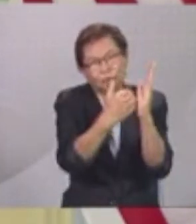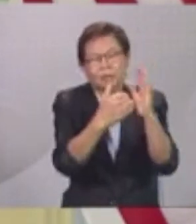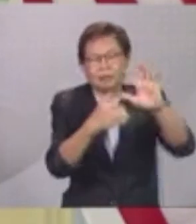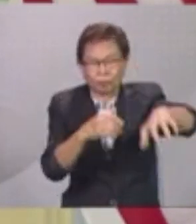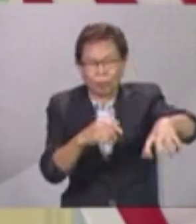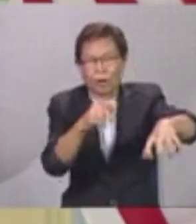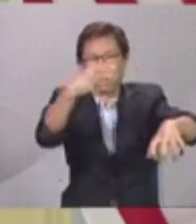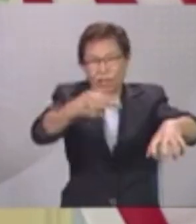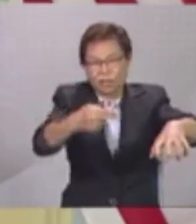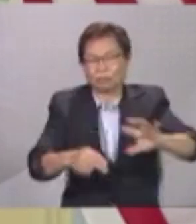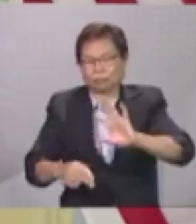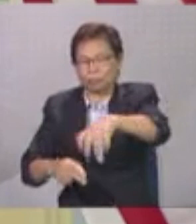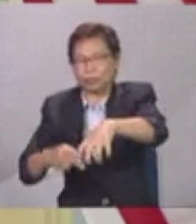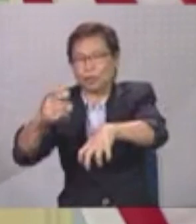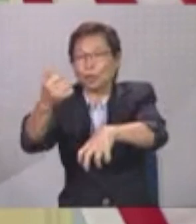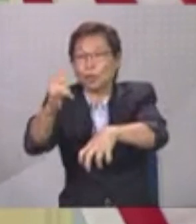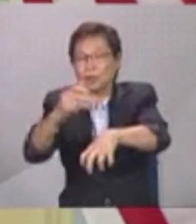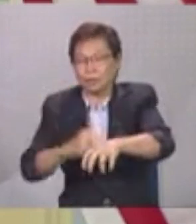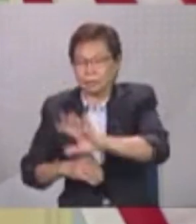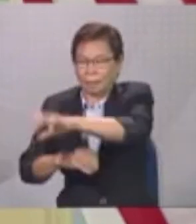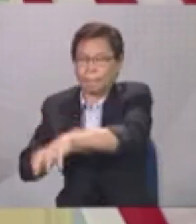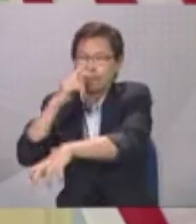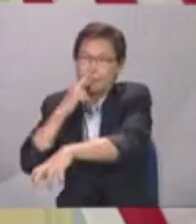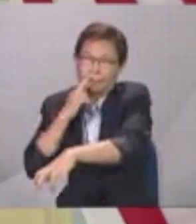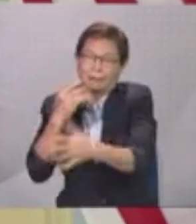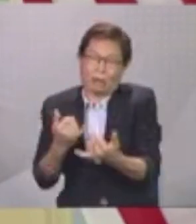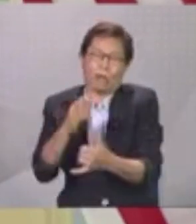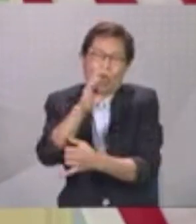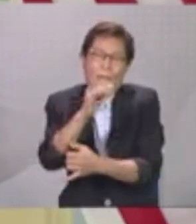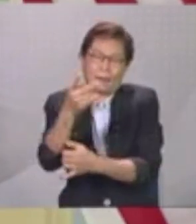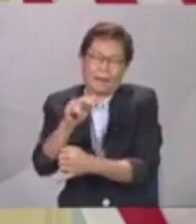hijau, kuning dan merah. Ya.